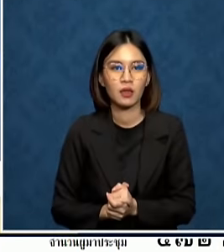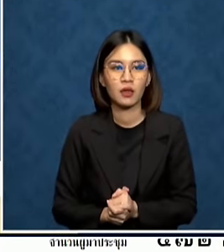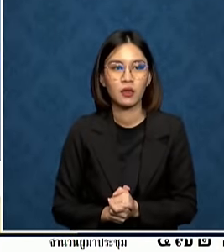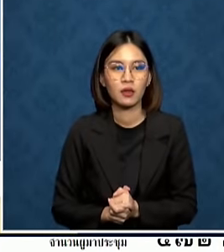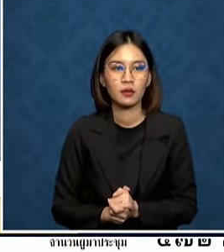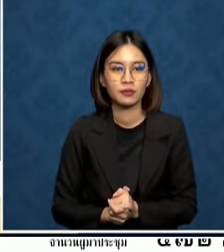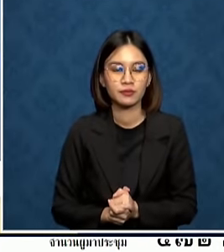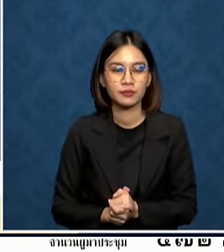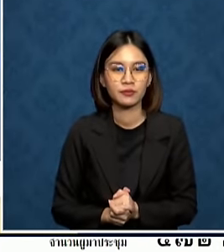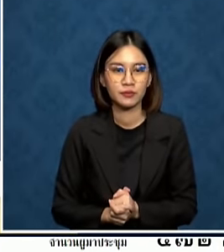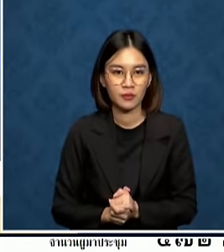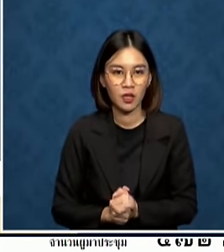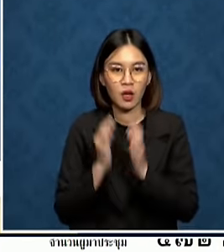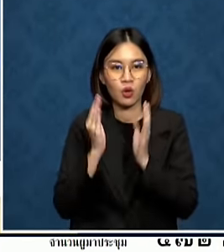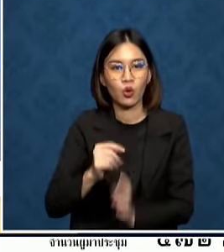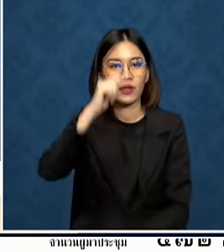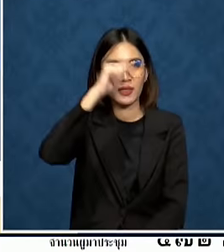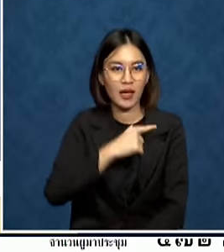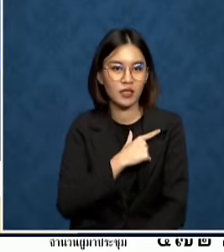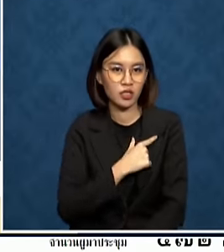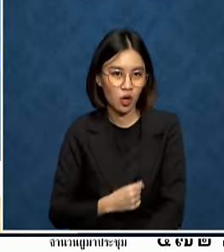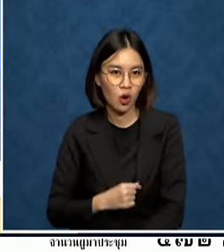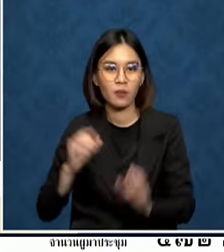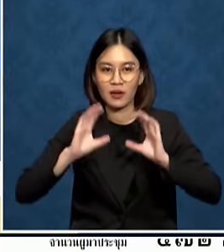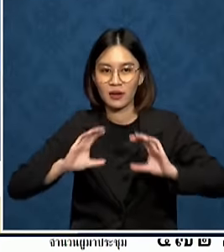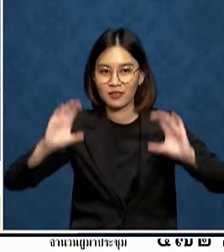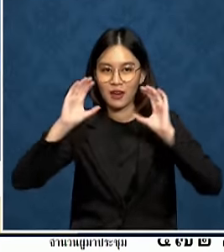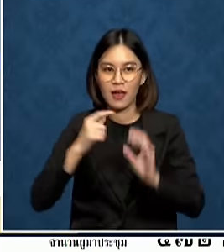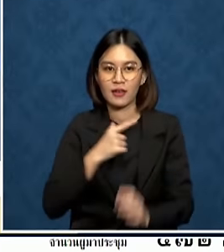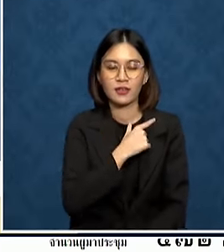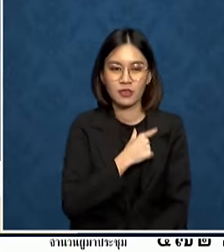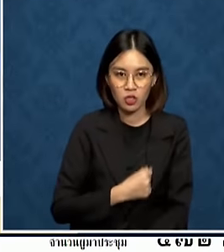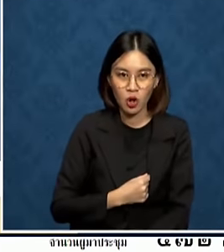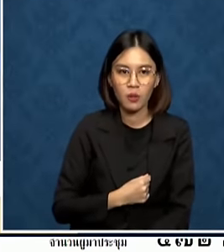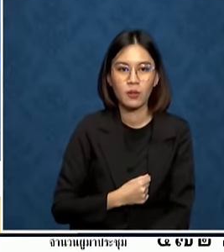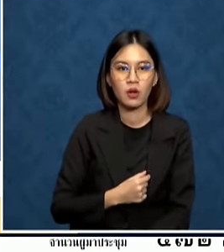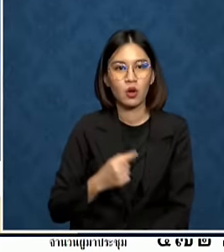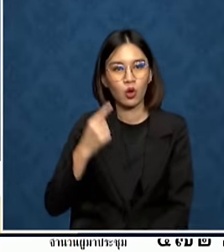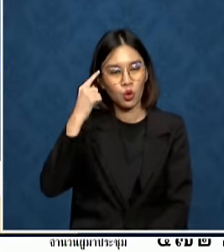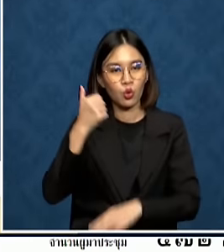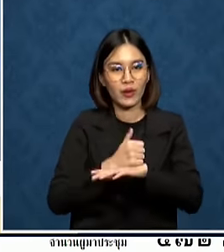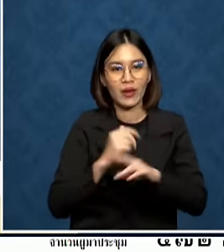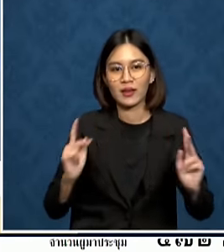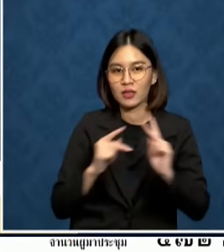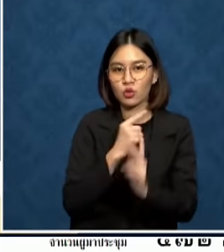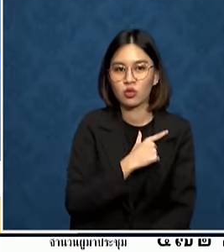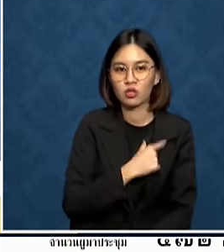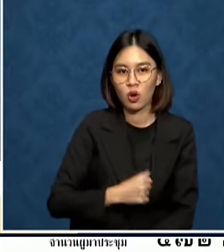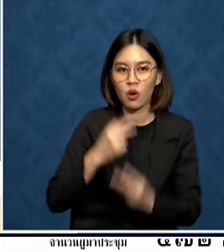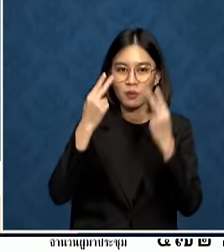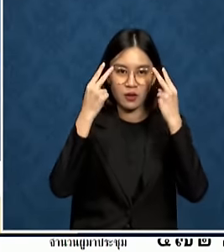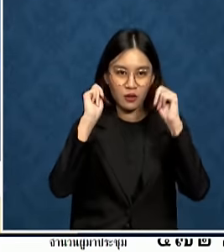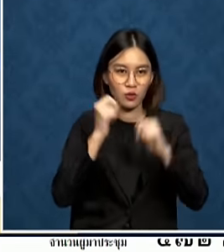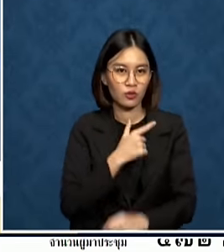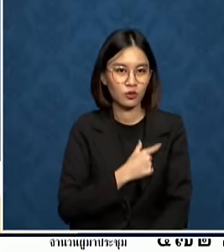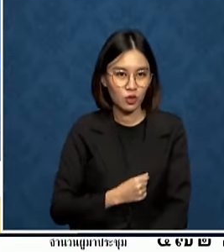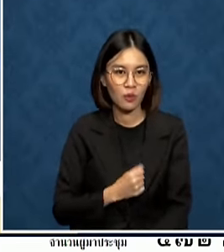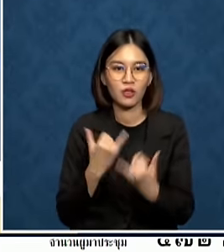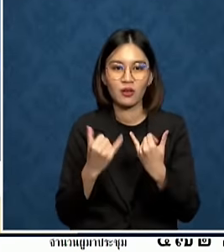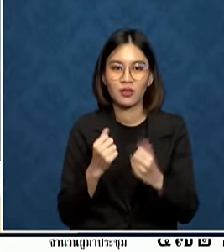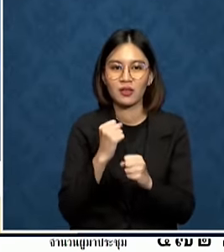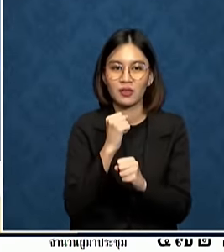แบบนี้กระมาังครับคนไทยชอบส่วนราชการชอบส่วนราชการรู้ว่าเจ้ากระทรวงชอบนายกชอบทุกหน่วย